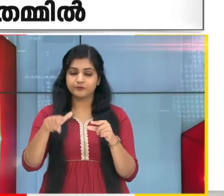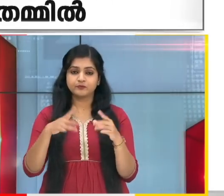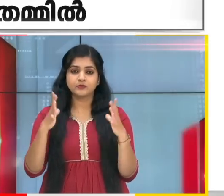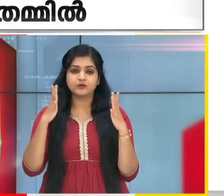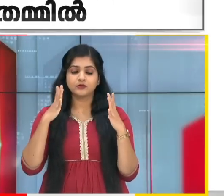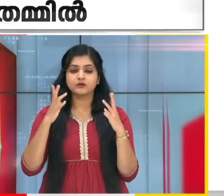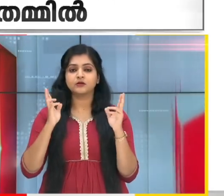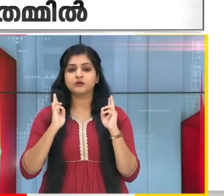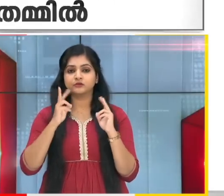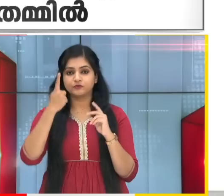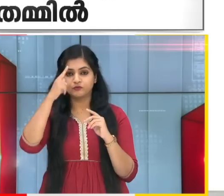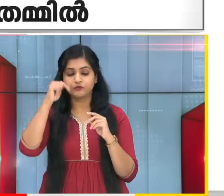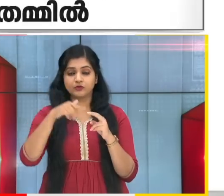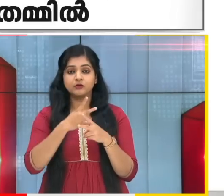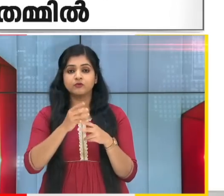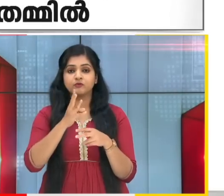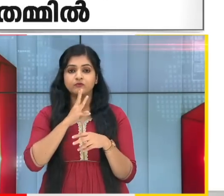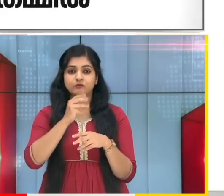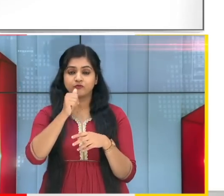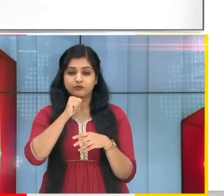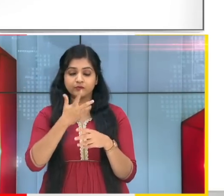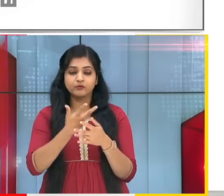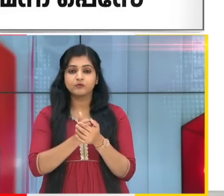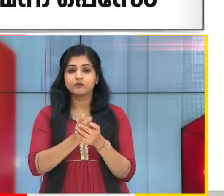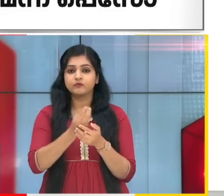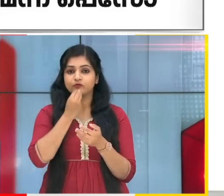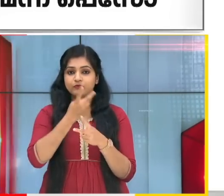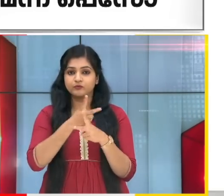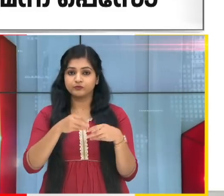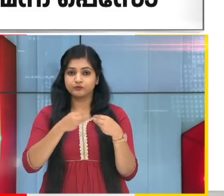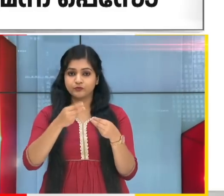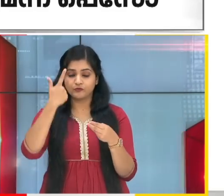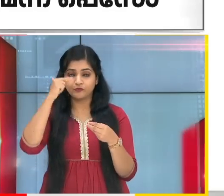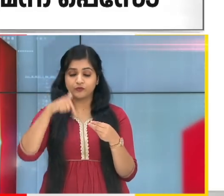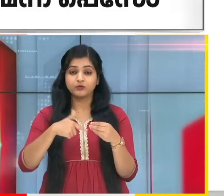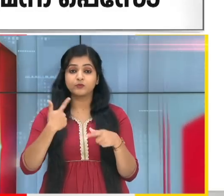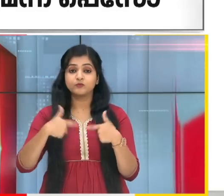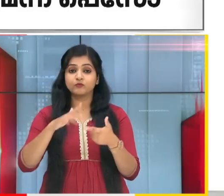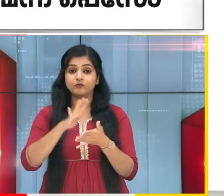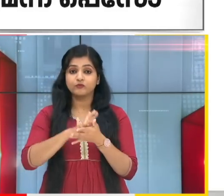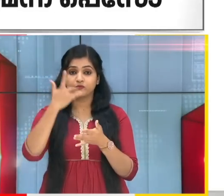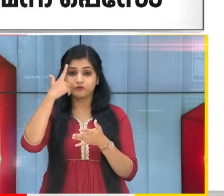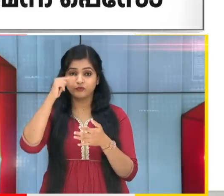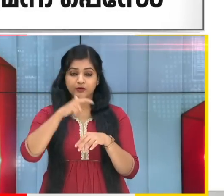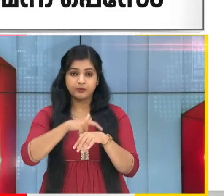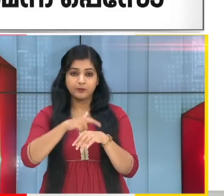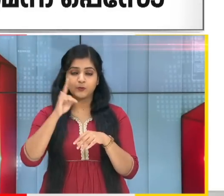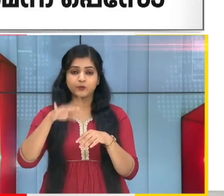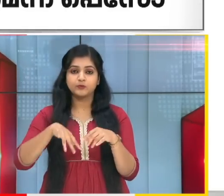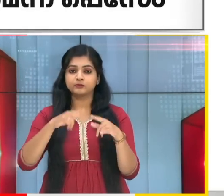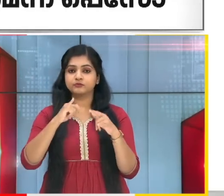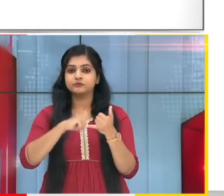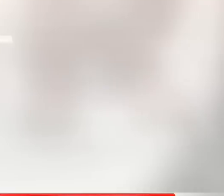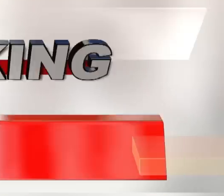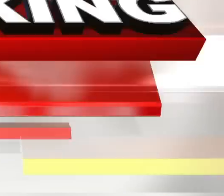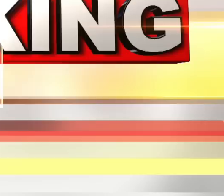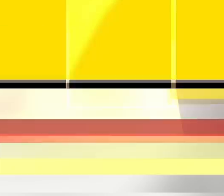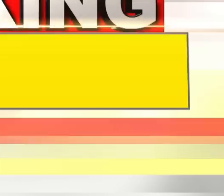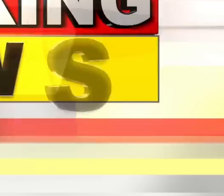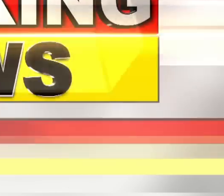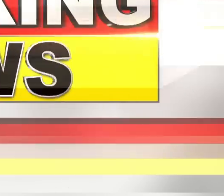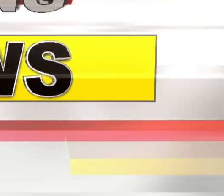അവർക്ക് ഭക്ഷണം കുടിവെള്ളം എന്നിവ വിതരണം ചെയ്യുന്നതിൻ്റെ ഭാഗമായാണ് പൂര സമയത്ത് മാത്രം ഇത്തരത്തിൽ ഷെഡ് സ്ഥാപിക്കുന്നത്. ആ ഷെഡ് പൊളിച്ചു